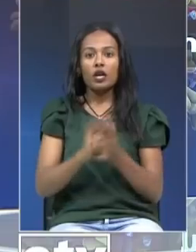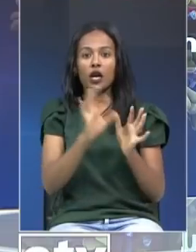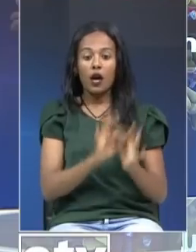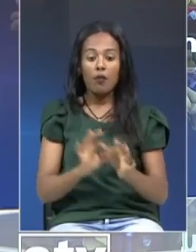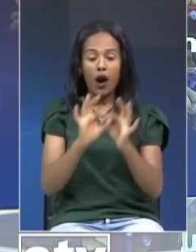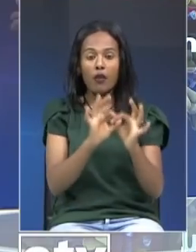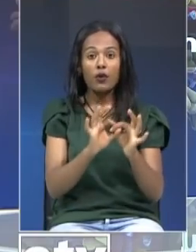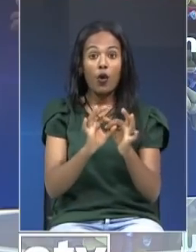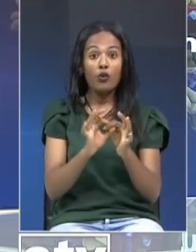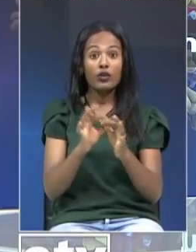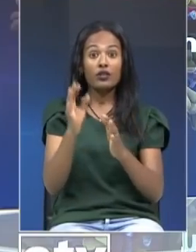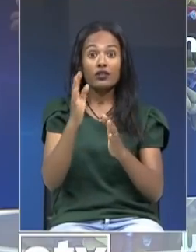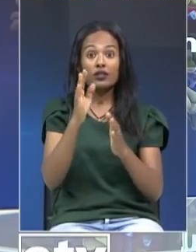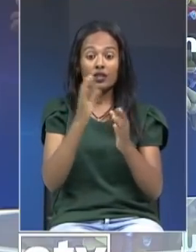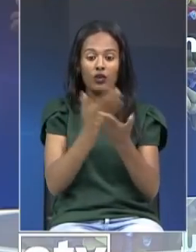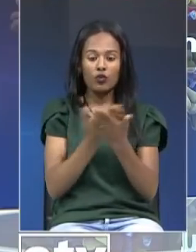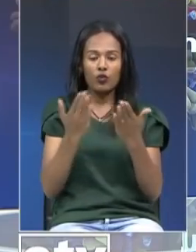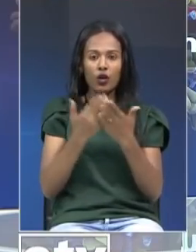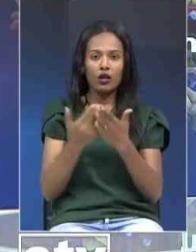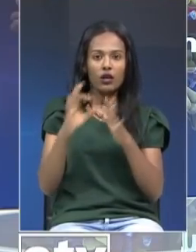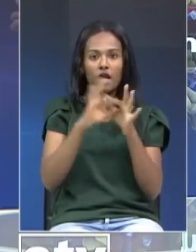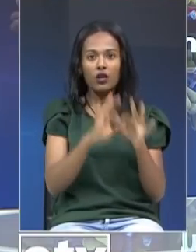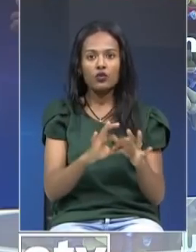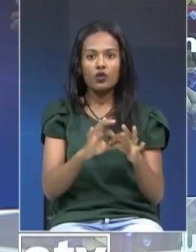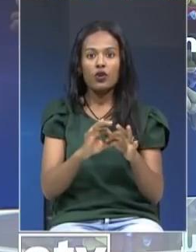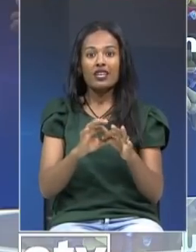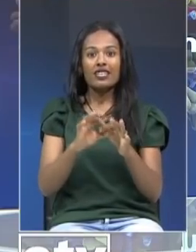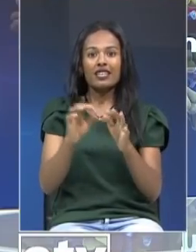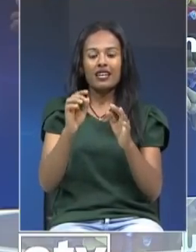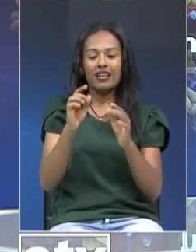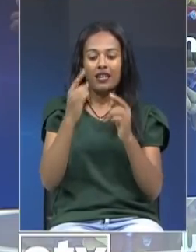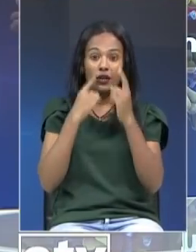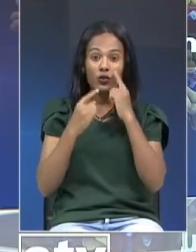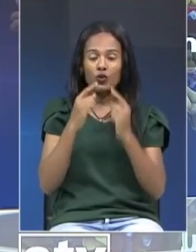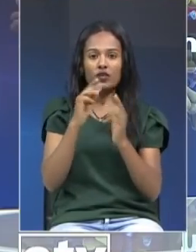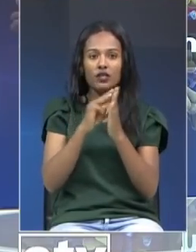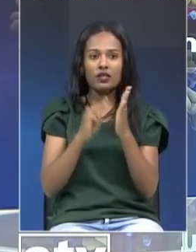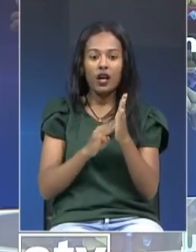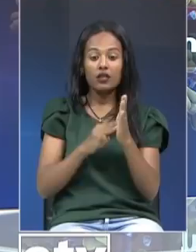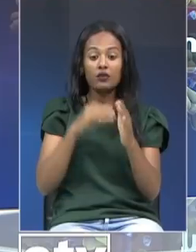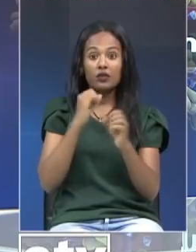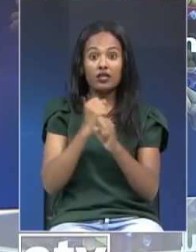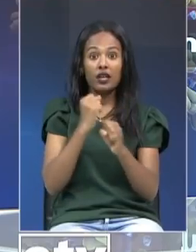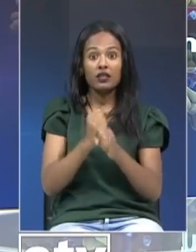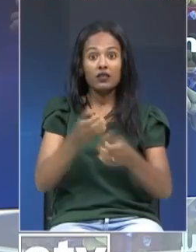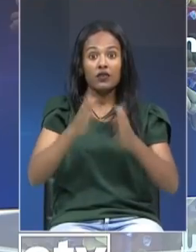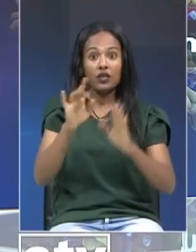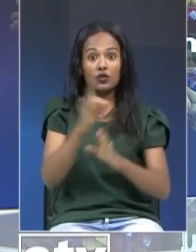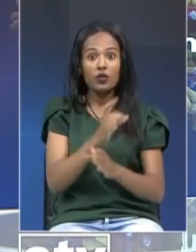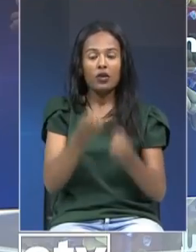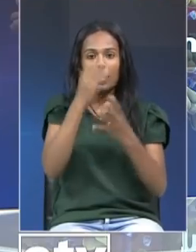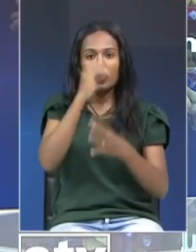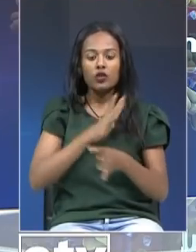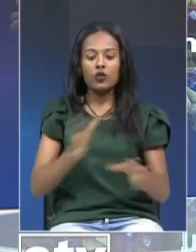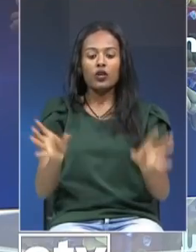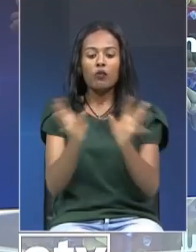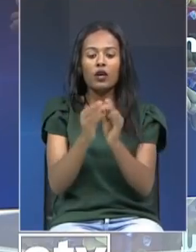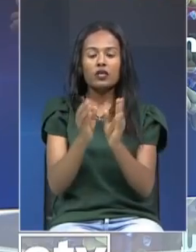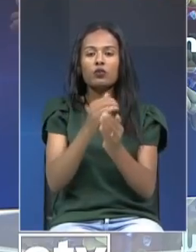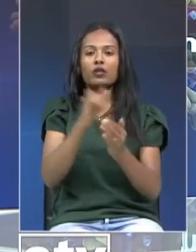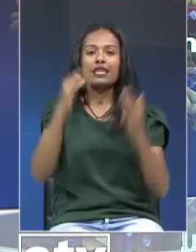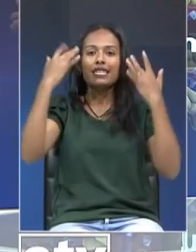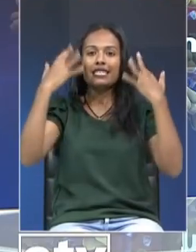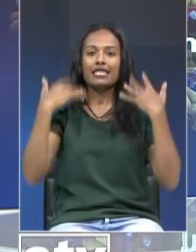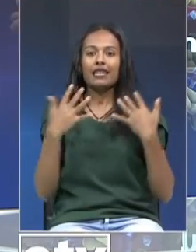ከማህበራዊ መስተጋብር ጋር በተያያዘ የለቅሶ ስነ ስርዓት ጥንቃቄ በተሞላበት መንገድ መከናወን የተፈቀደ ሲሆን በርካታ ሰው የሚያሰባስቡ እንደ